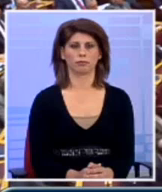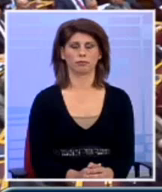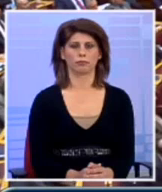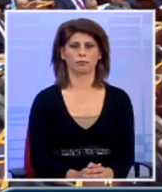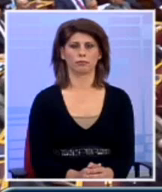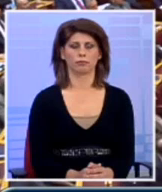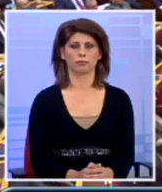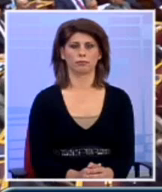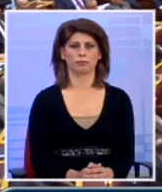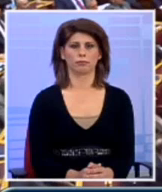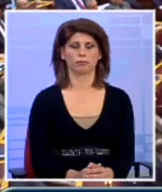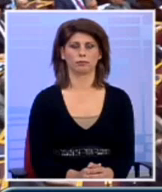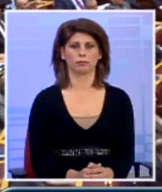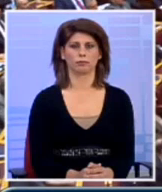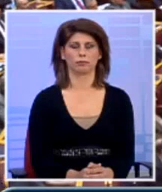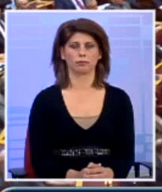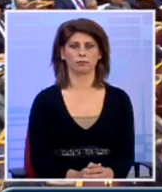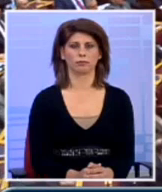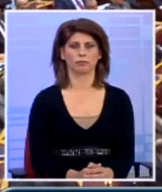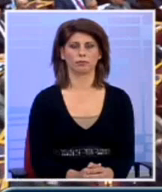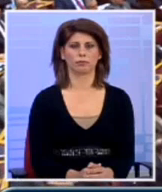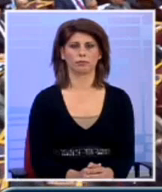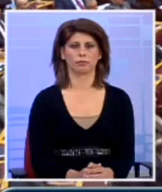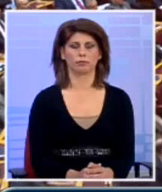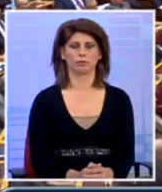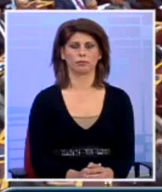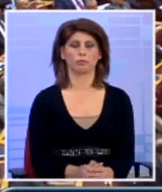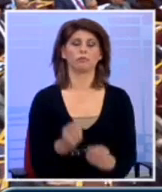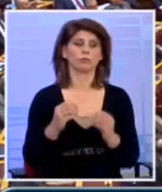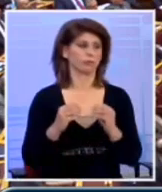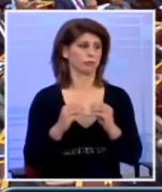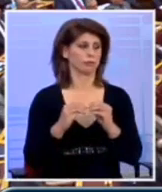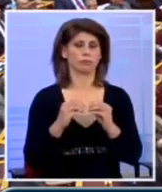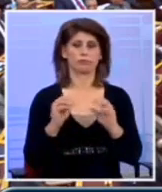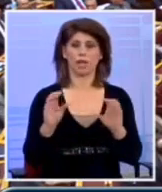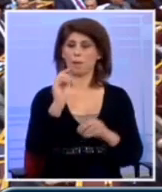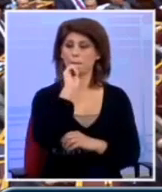Ανοίξτε το μικρόφωνο στον κύριο Σαμαρά που αισθάνεται ότι λογοκρίνεται μετά από 27 λεπτά.